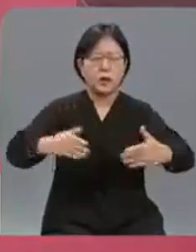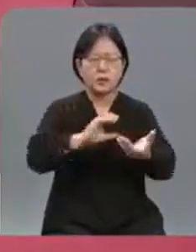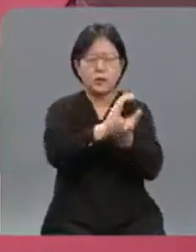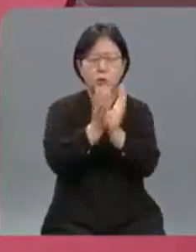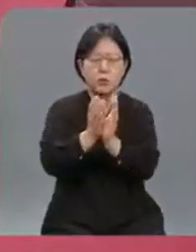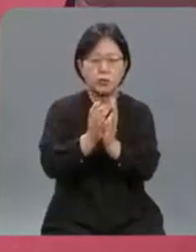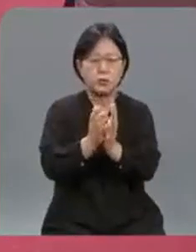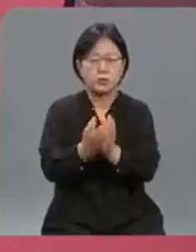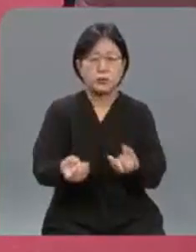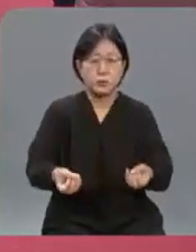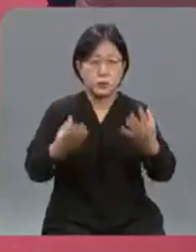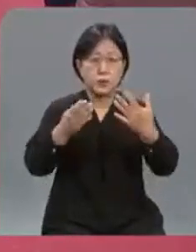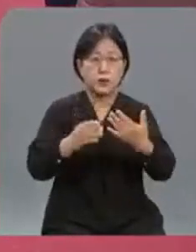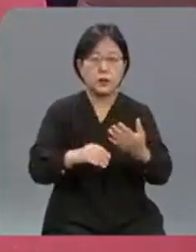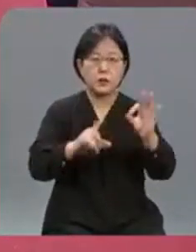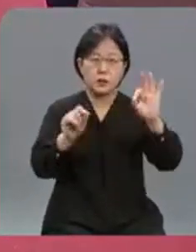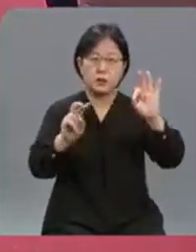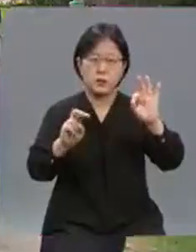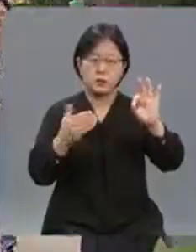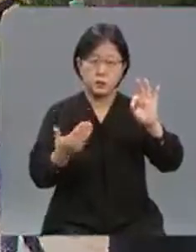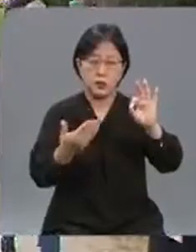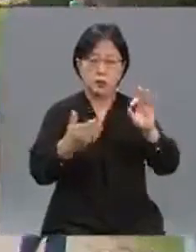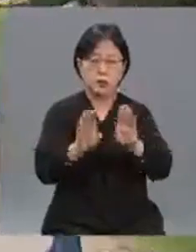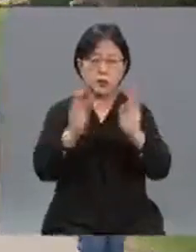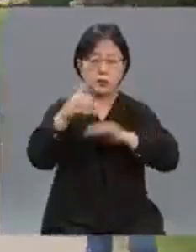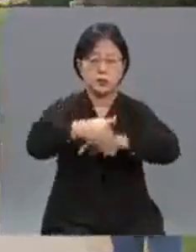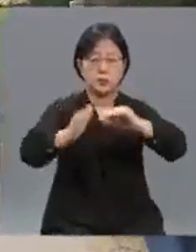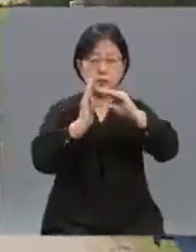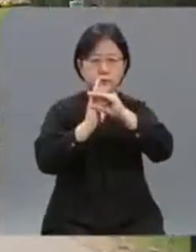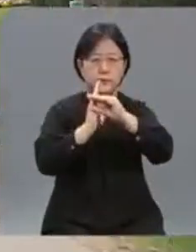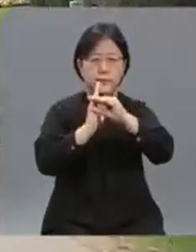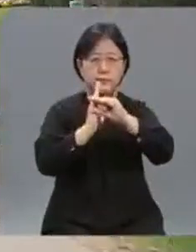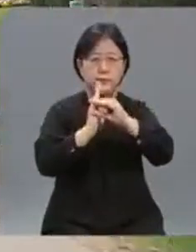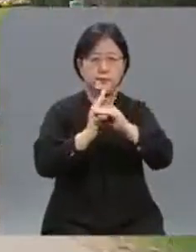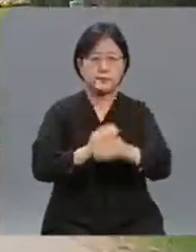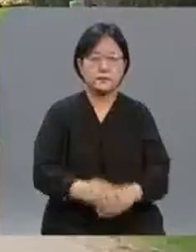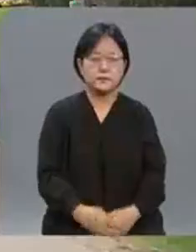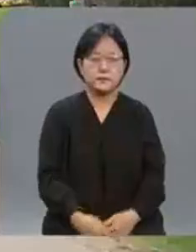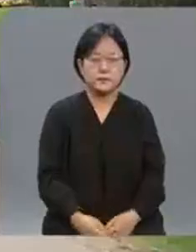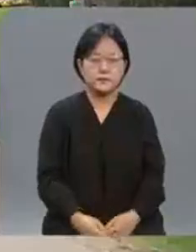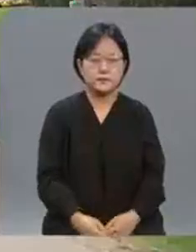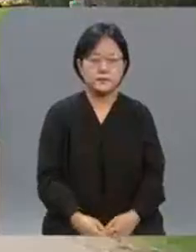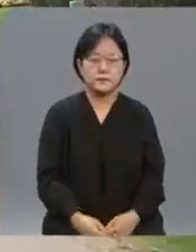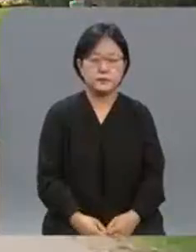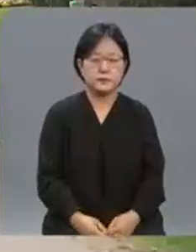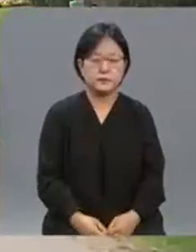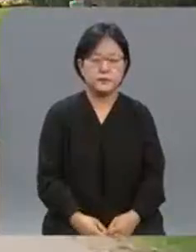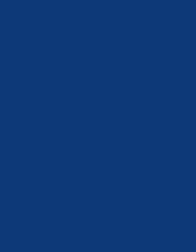축제가 오는 29일까지 계속됩니다. KBS 뉴스 손준수입니다.